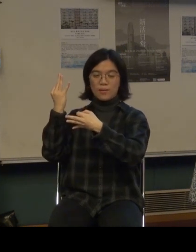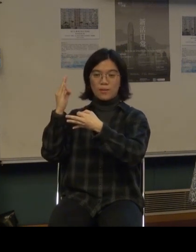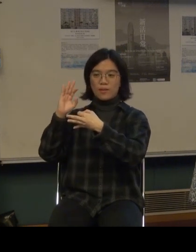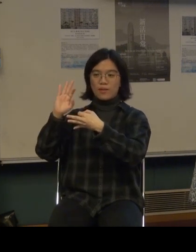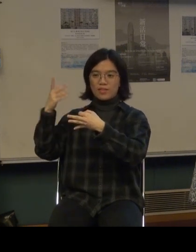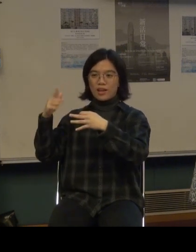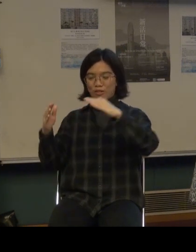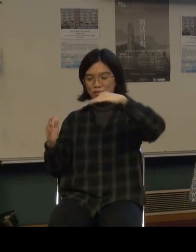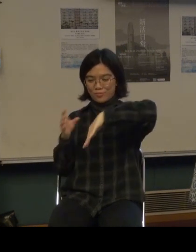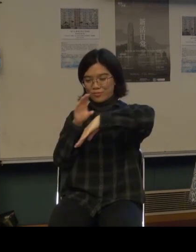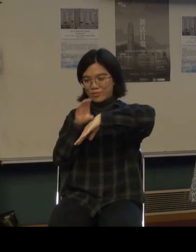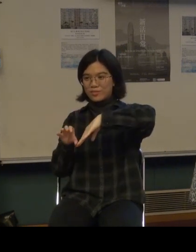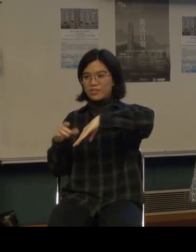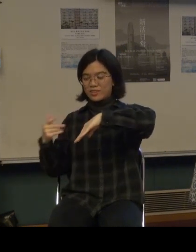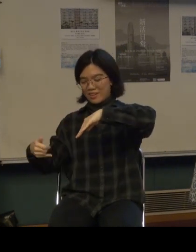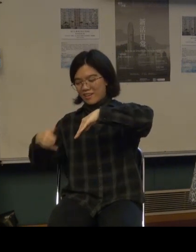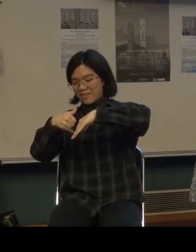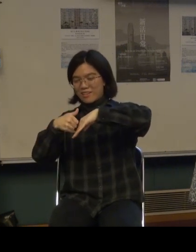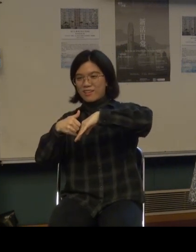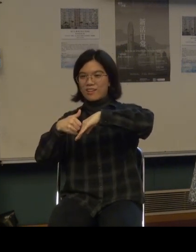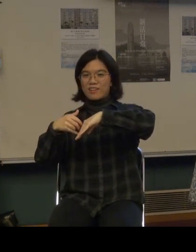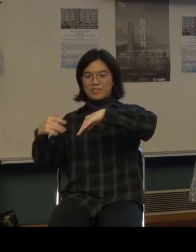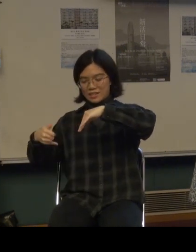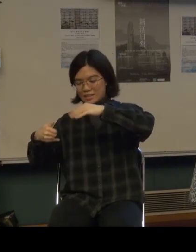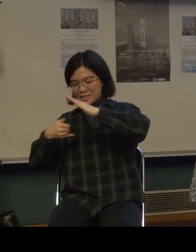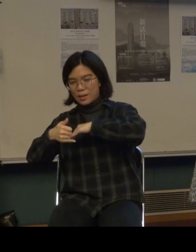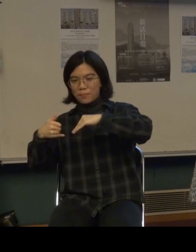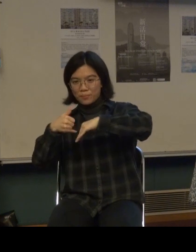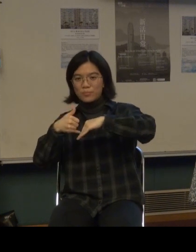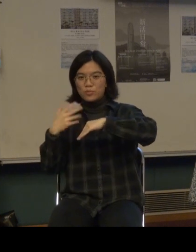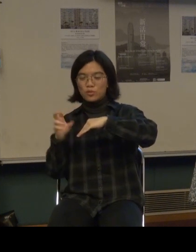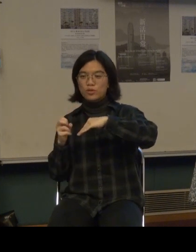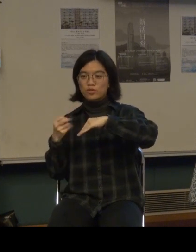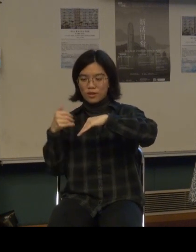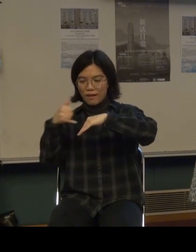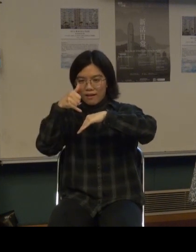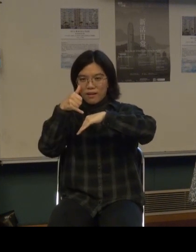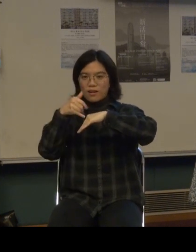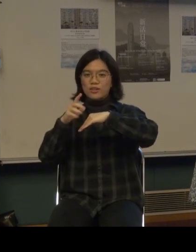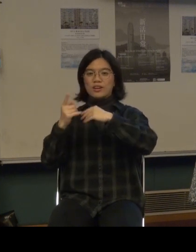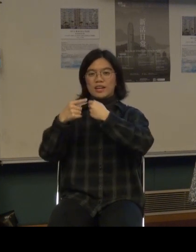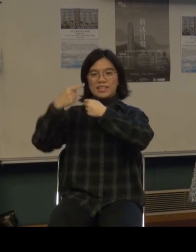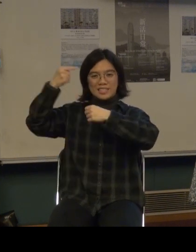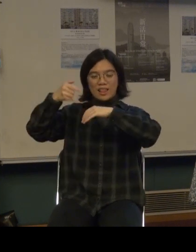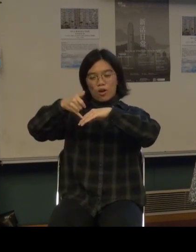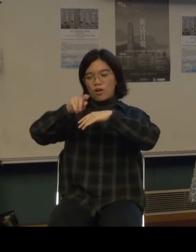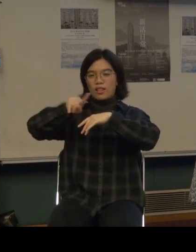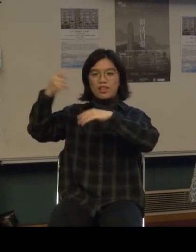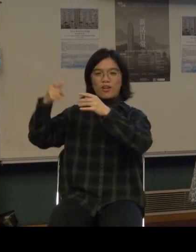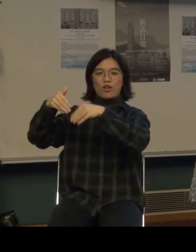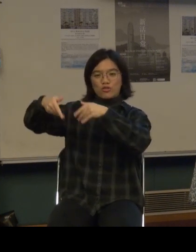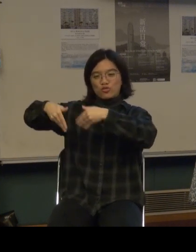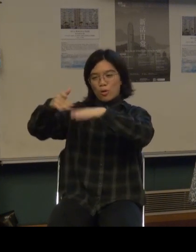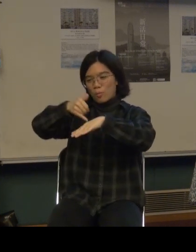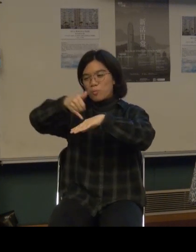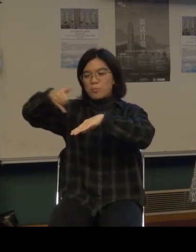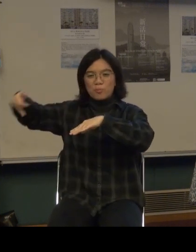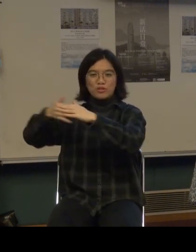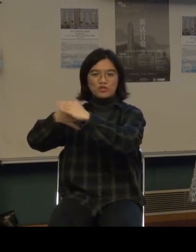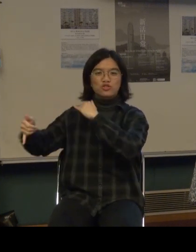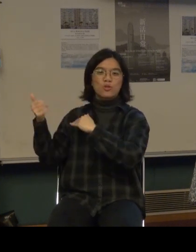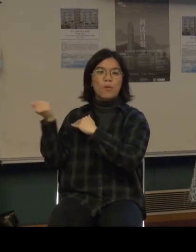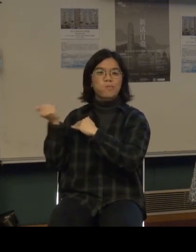下。行樓梯上一層嘅時候咧，我哋就可以喺一樓嗰度咧出翻去皇后大道中嗰度嘅。咁啊，中